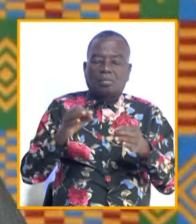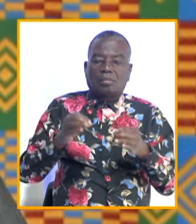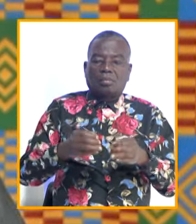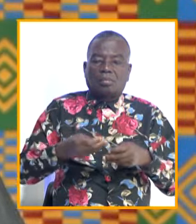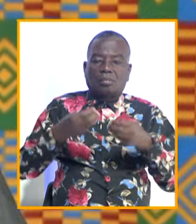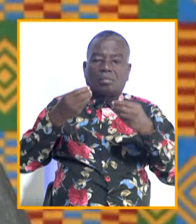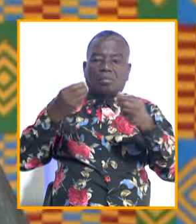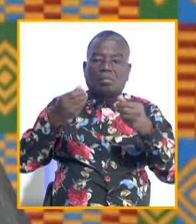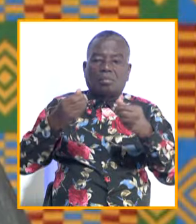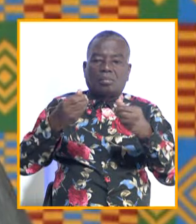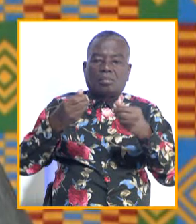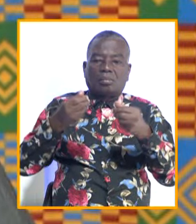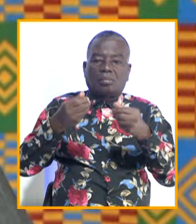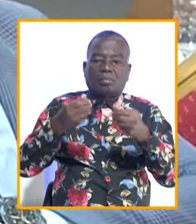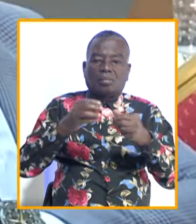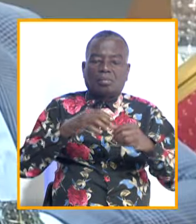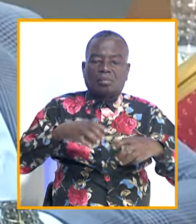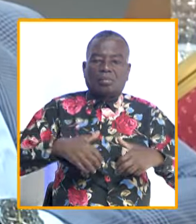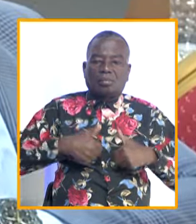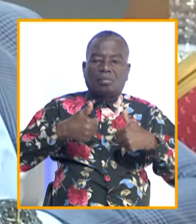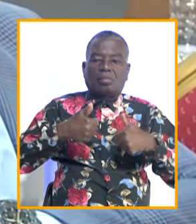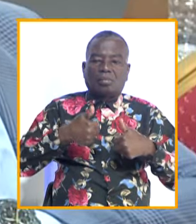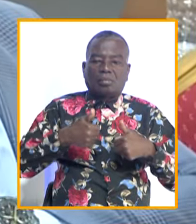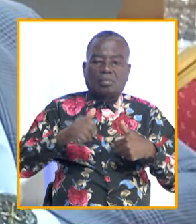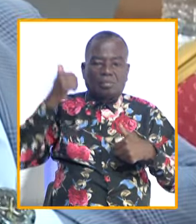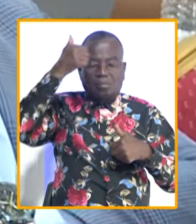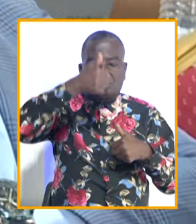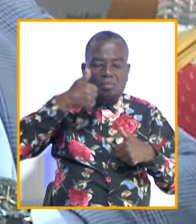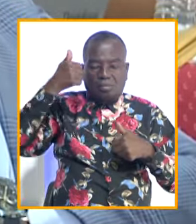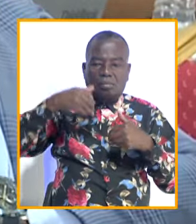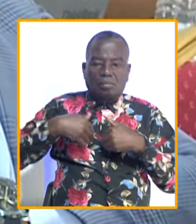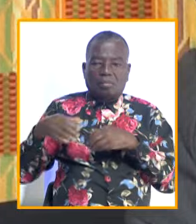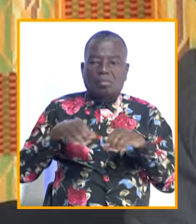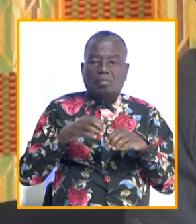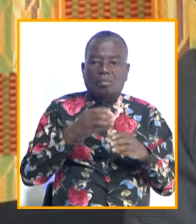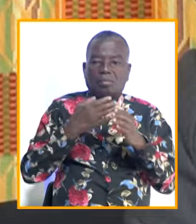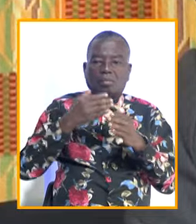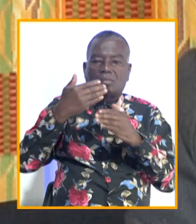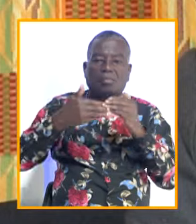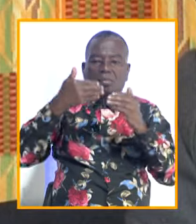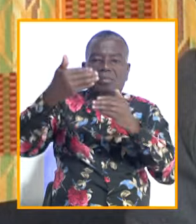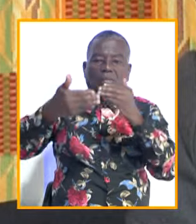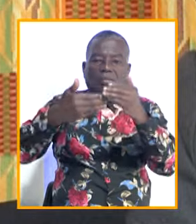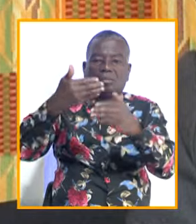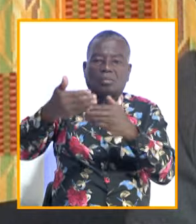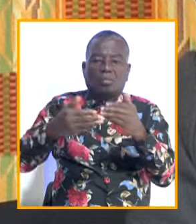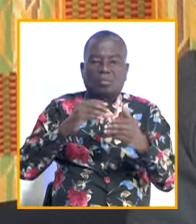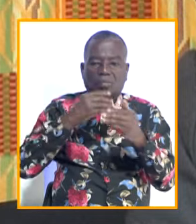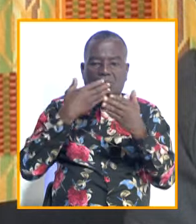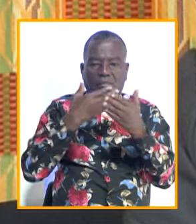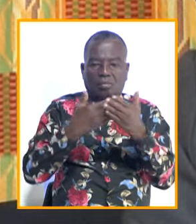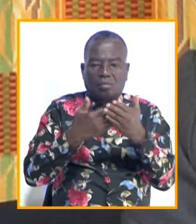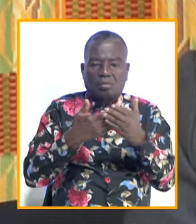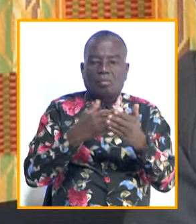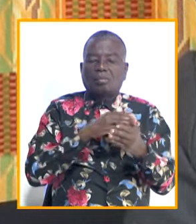promouvoir une approche holistique de la santé. L'Afrique a réalisé des avancées significatives dans l'établissement de cadres législatifs,